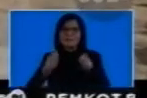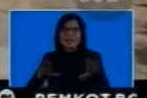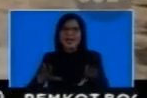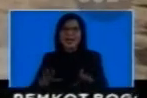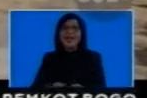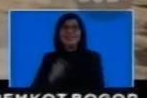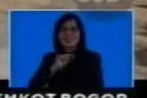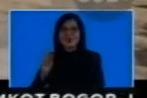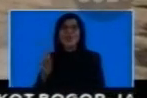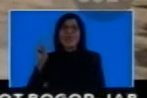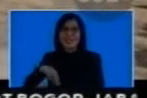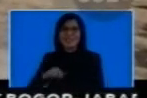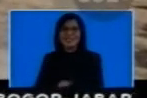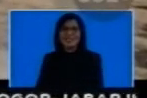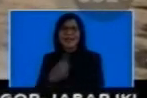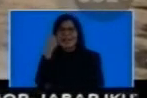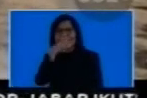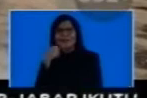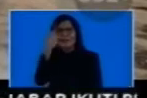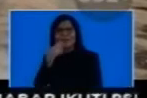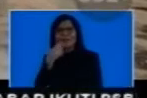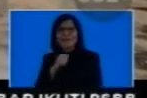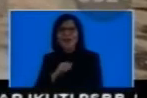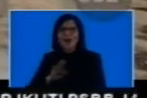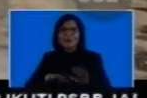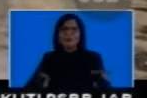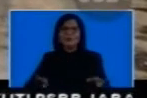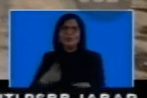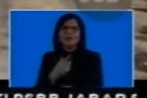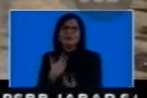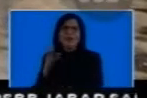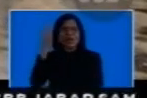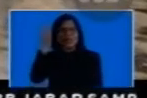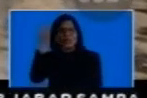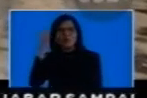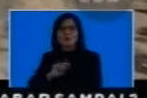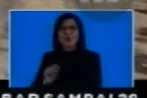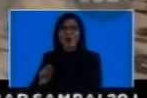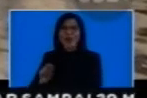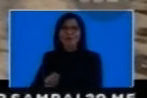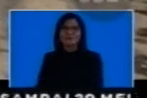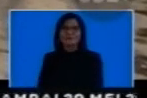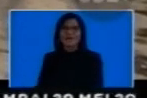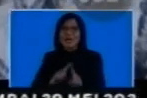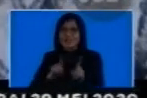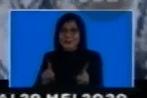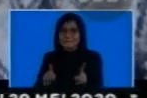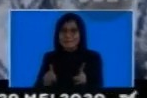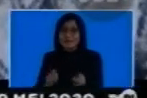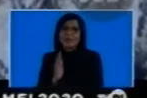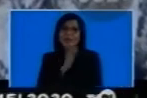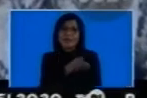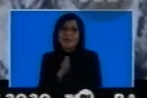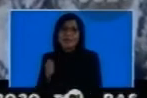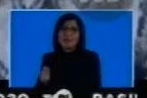dan kita bisa sekolah kembali." Nampak dari wajah mereka, sepertinya sudah rindu sekali untuk sekolah. Tapi walaupun